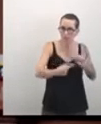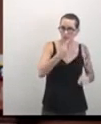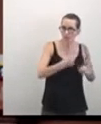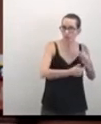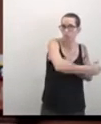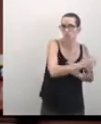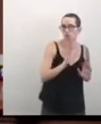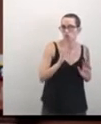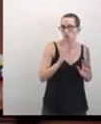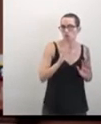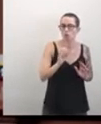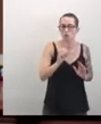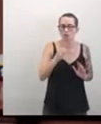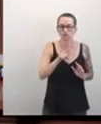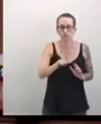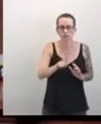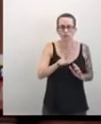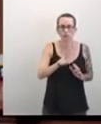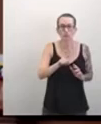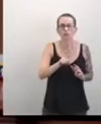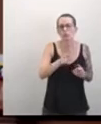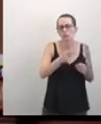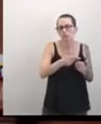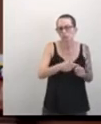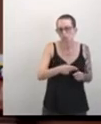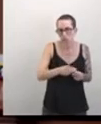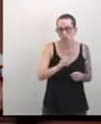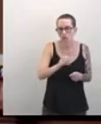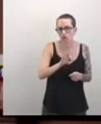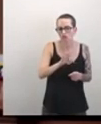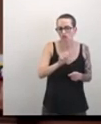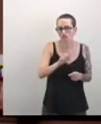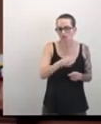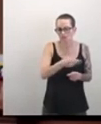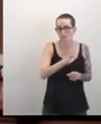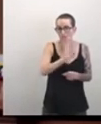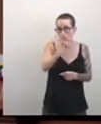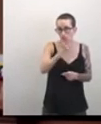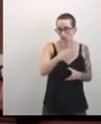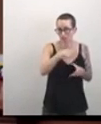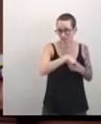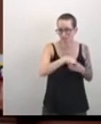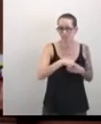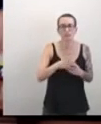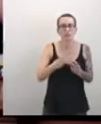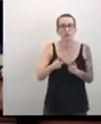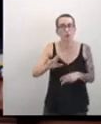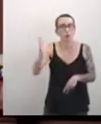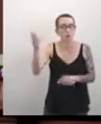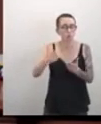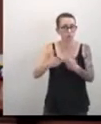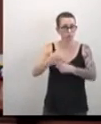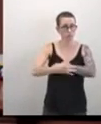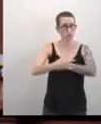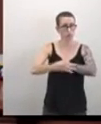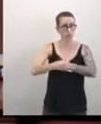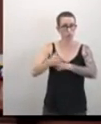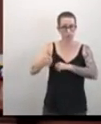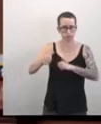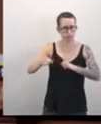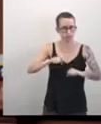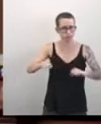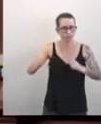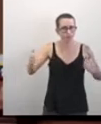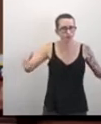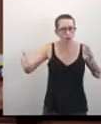indépendants, les ONG Reclaim Finance et Oxfam France. D'autres villes, comme Besançon, se sont déjà mobilisées